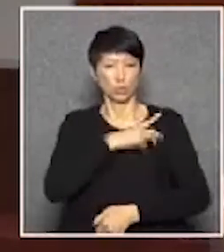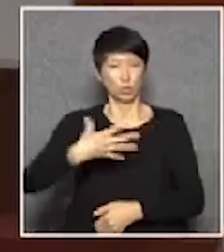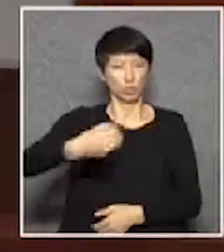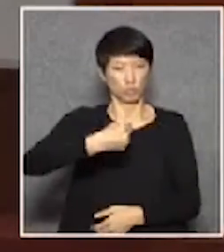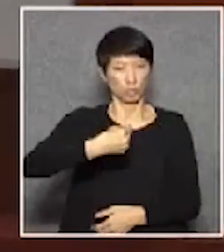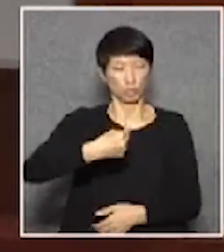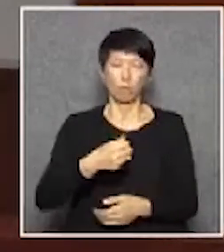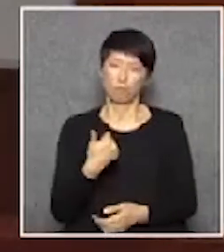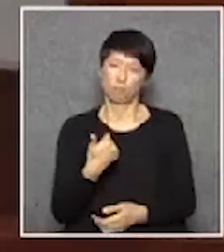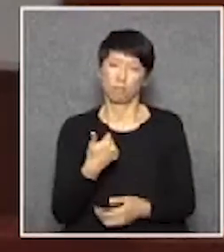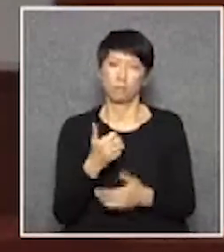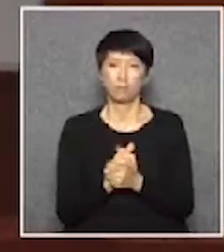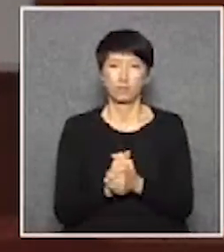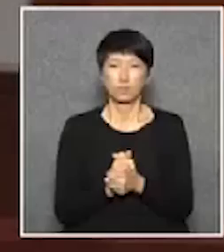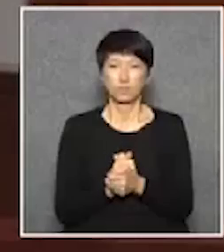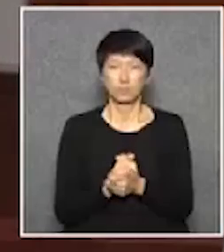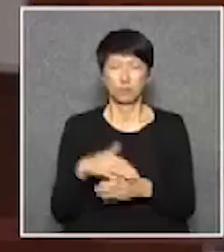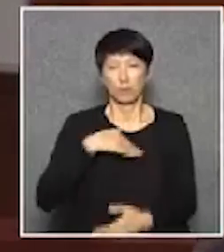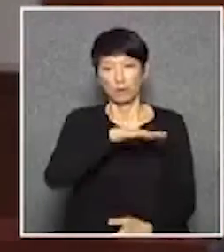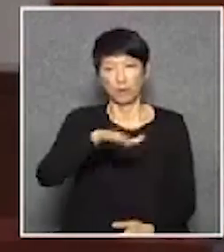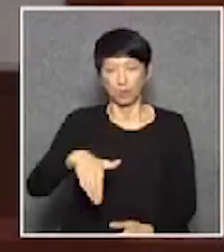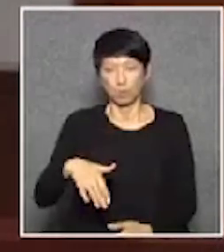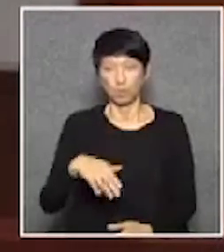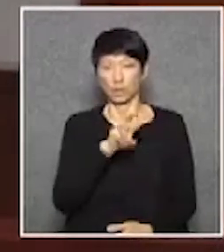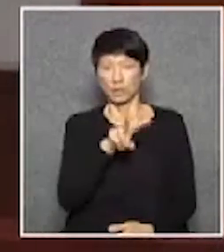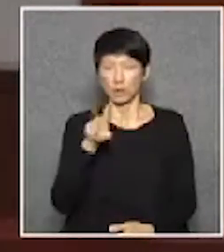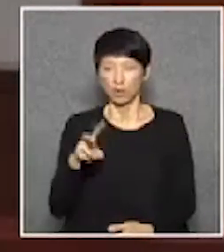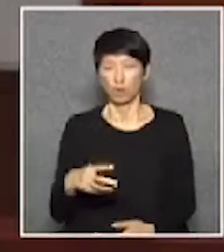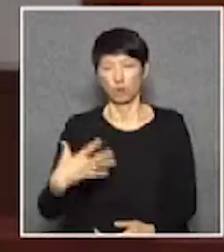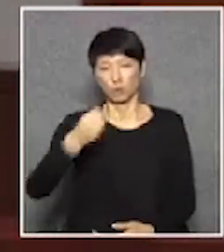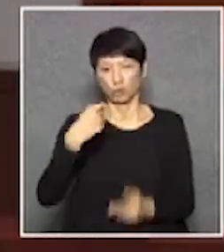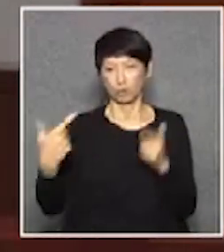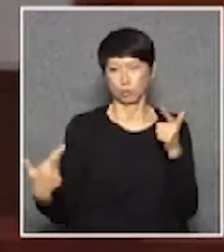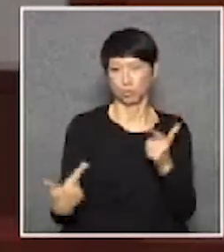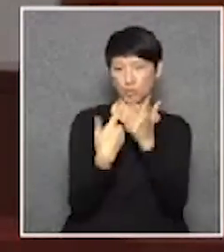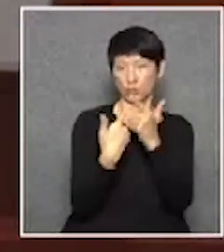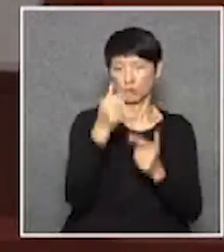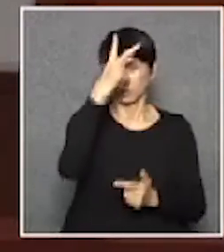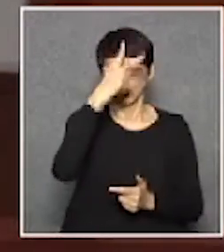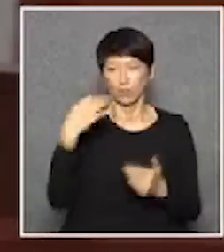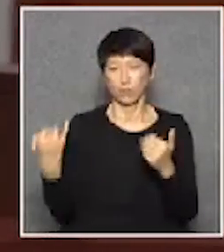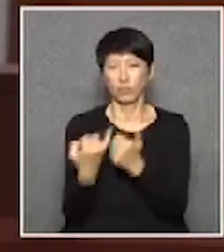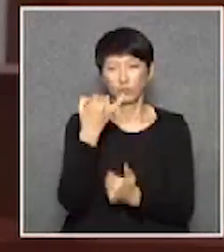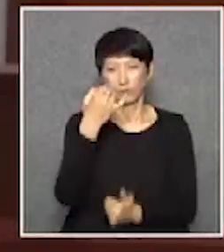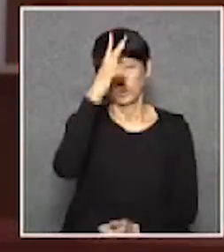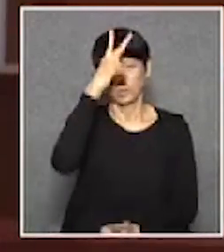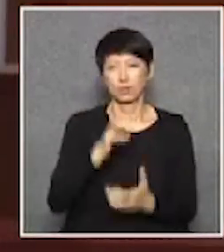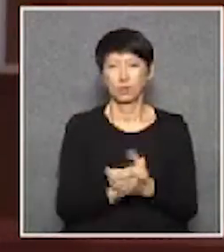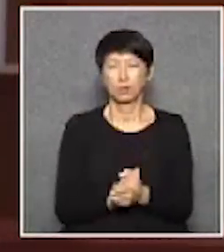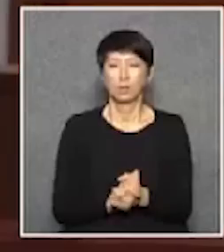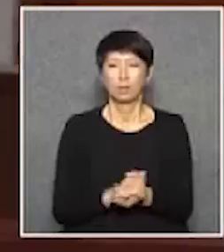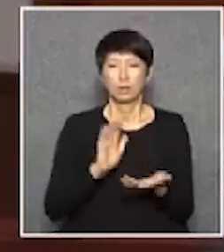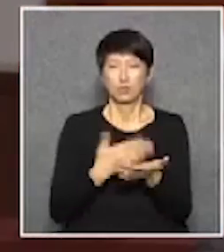个是无可厚非的。我们乐见他为了自己的权益和政府对着干，从反对的精神来讲，是吧？